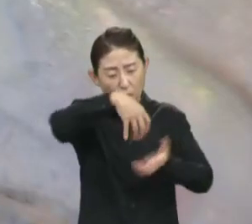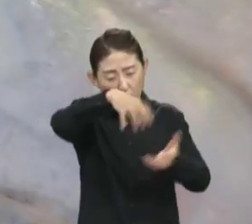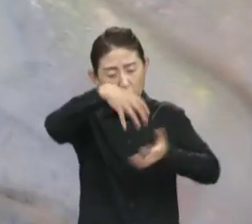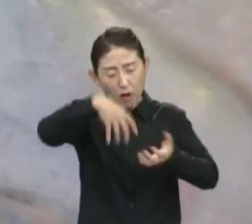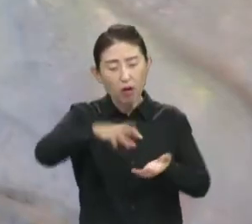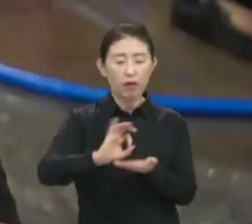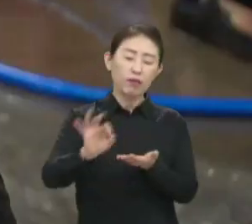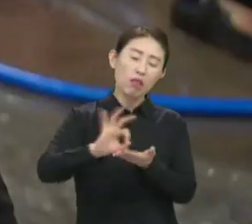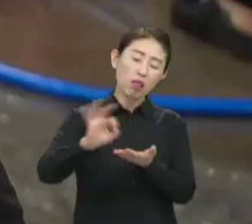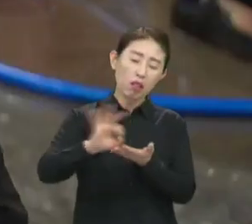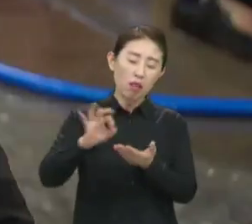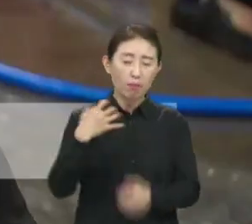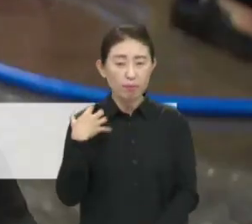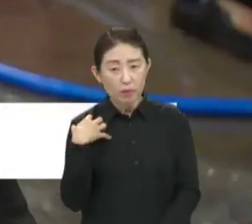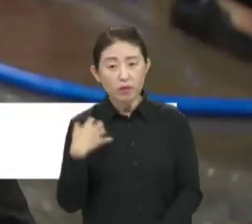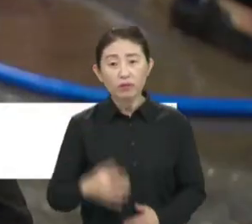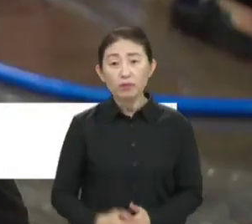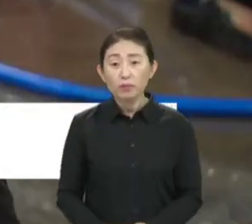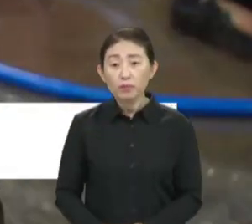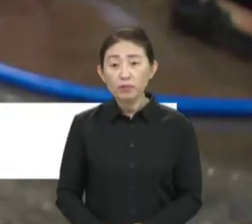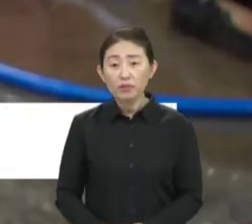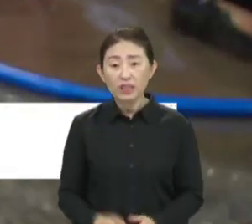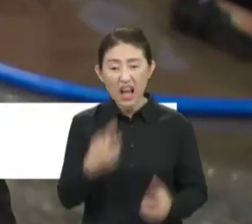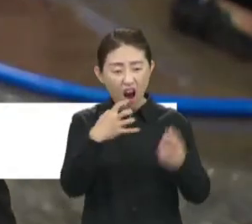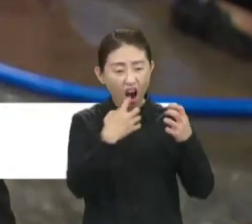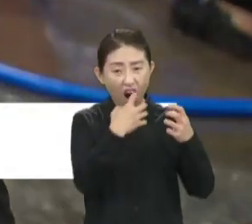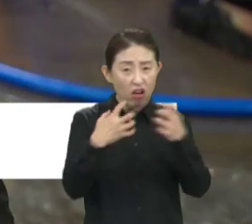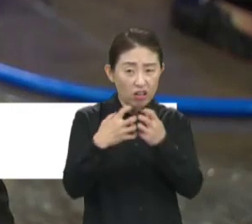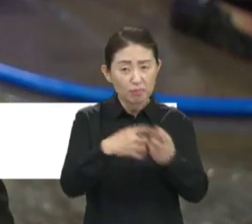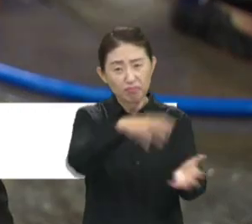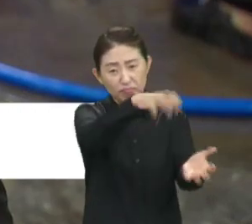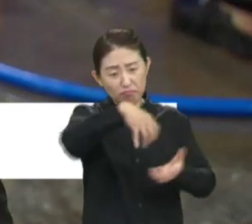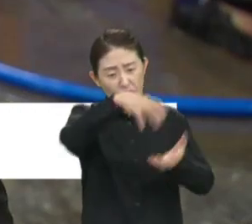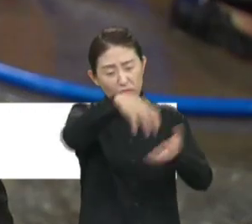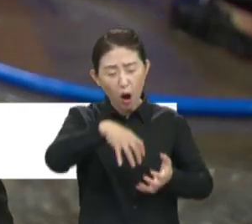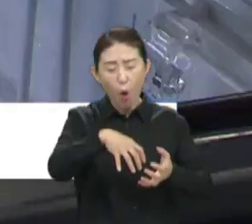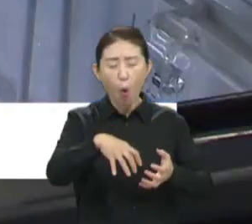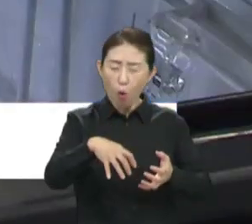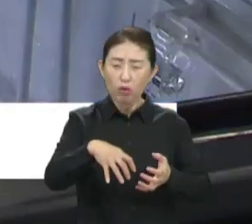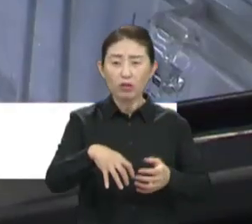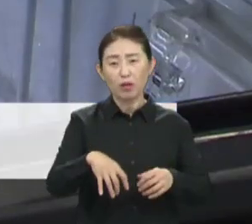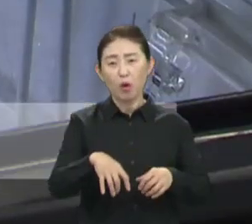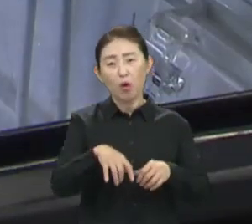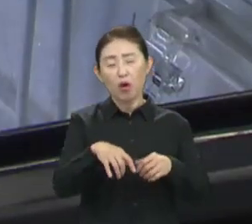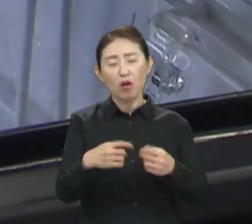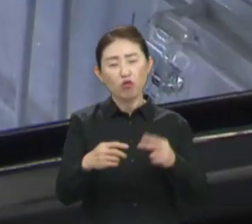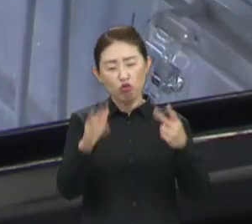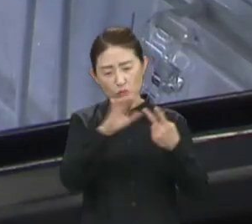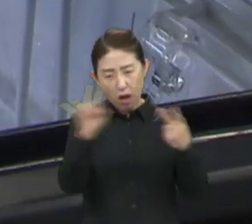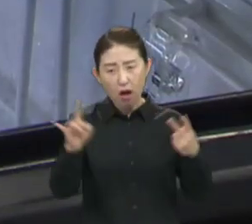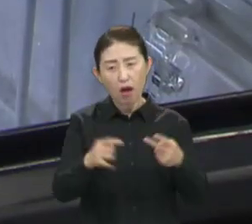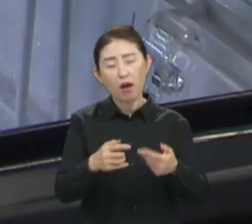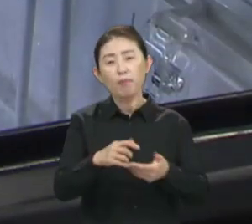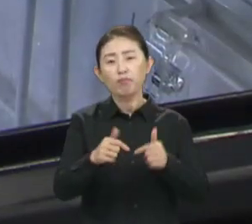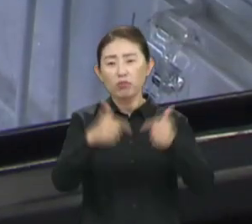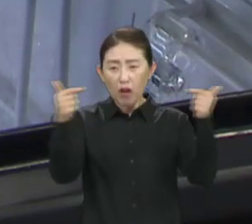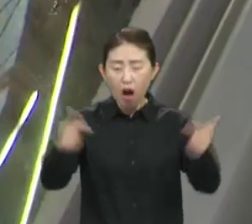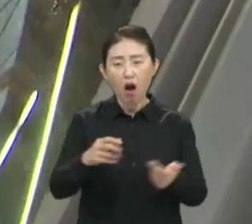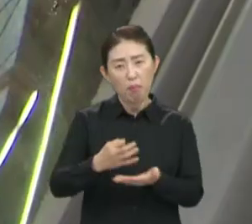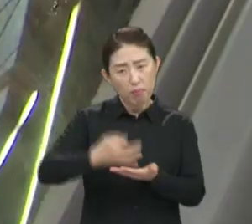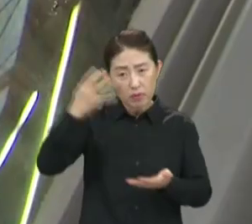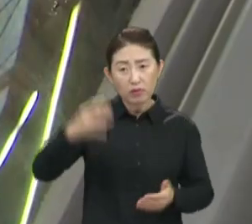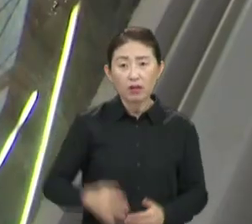큽니다. 평소보다도 두 배 정도 더 쓰고요. 비싸요. 보관 비용이 많이 드는 선업